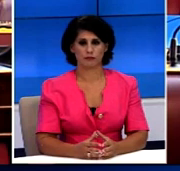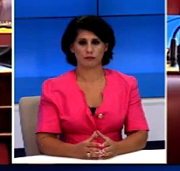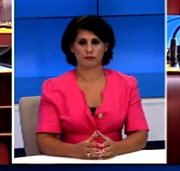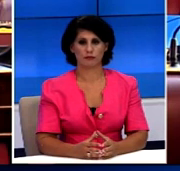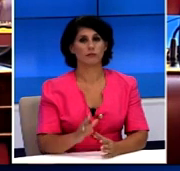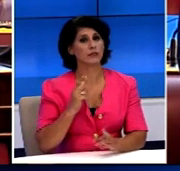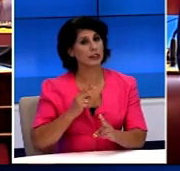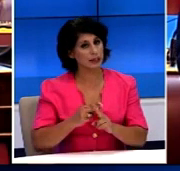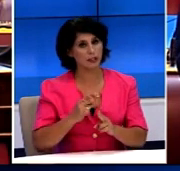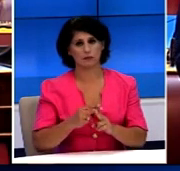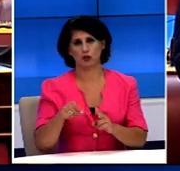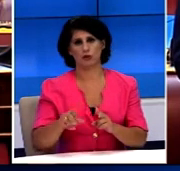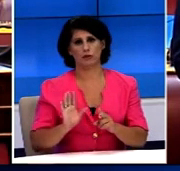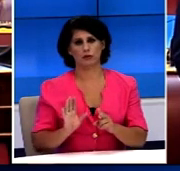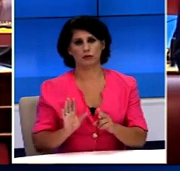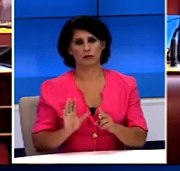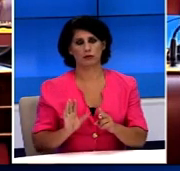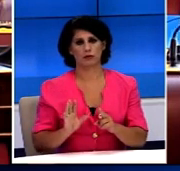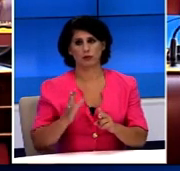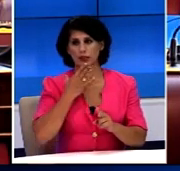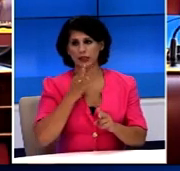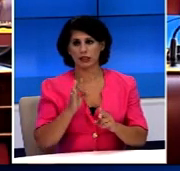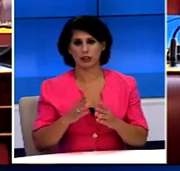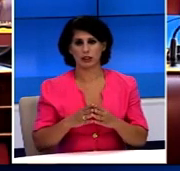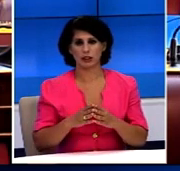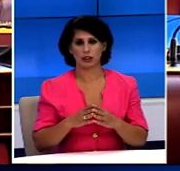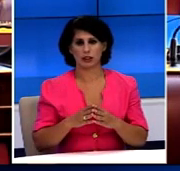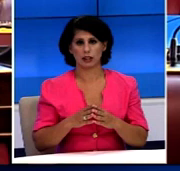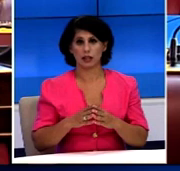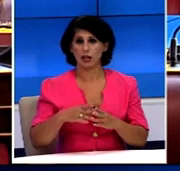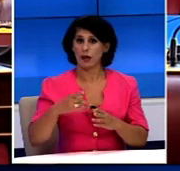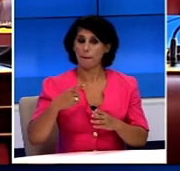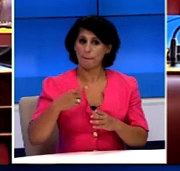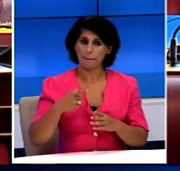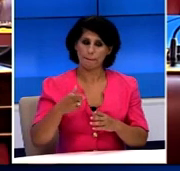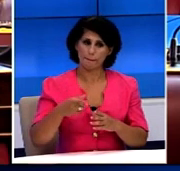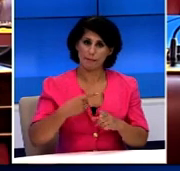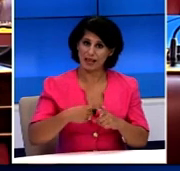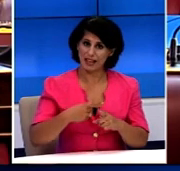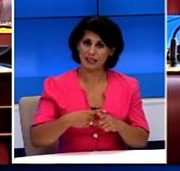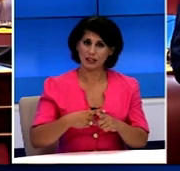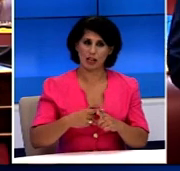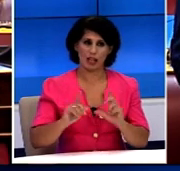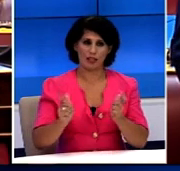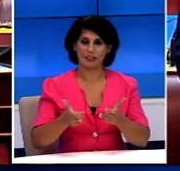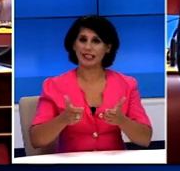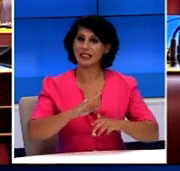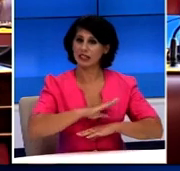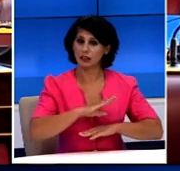Είναι κρίσιμο αυτό. Διότι με έλλειμμα εθνικής στρατηγικής η κίνδυνη είναι υπαρκτή και είναι